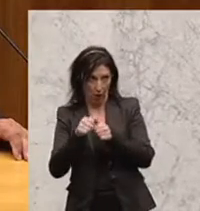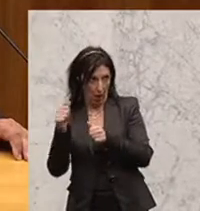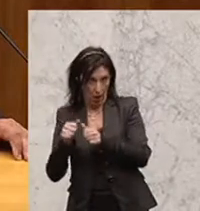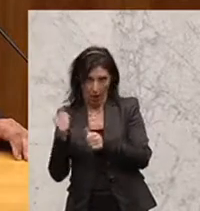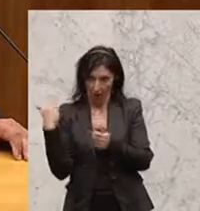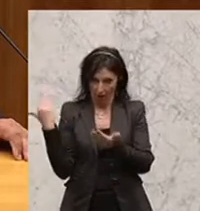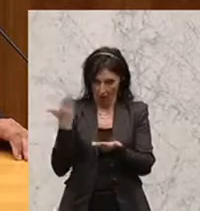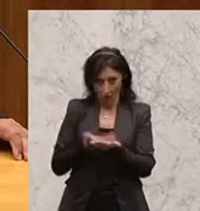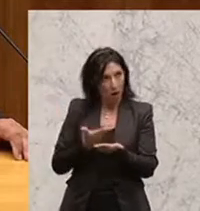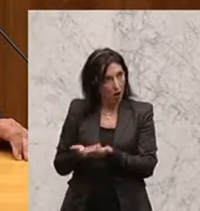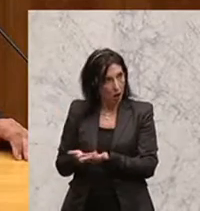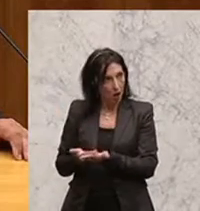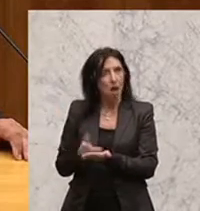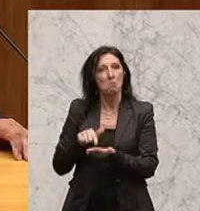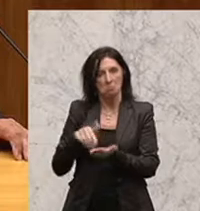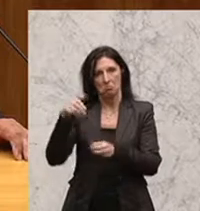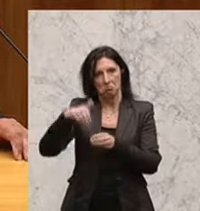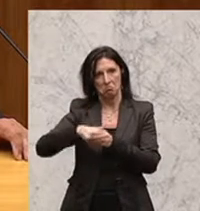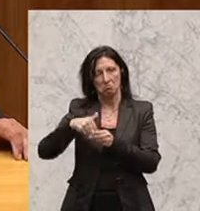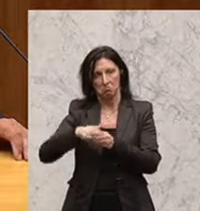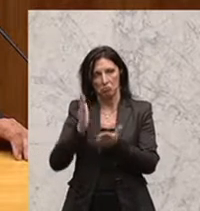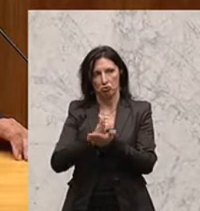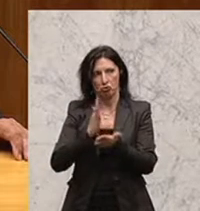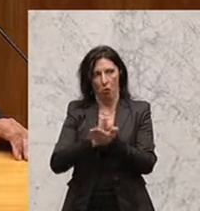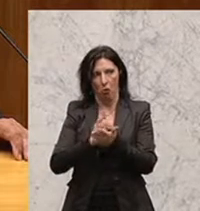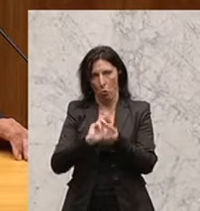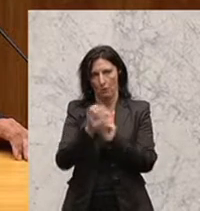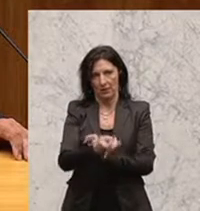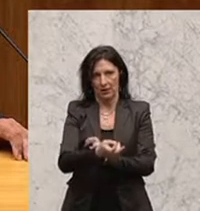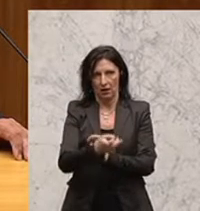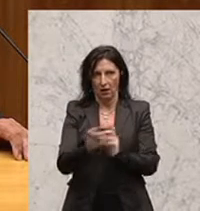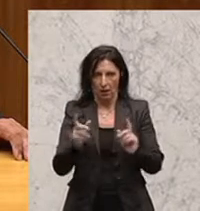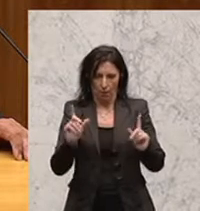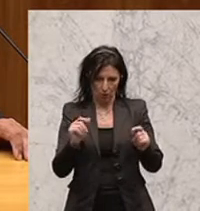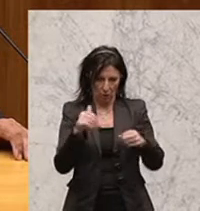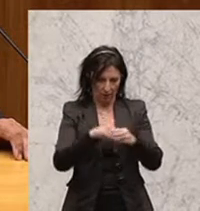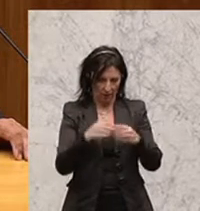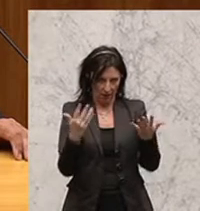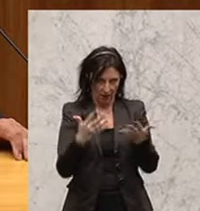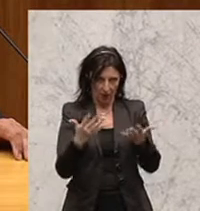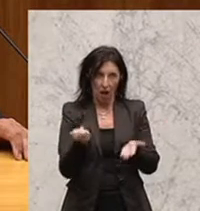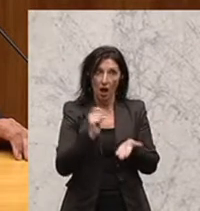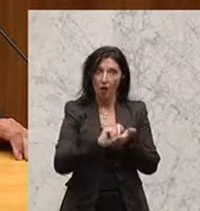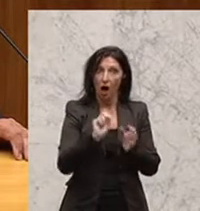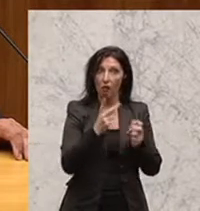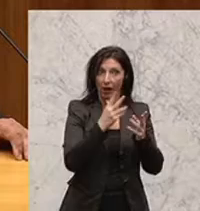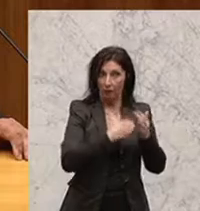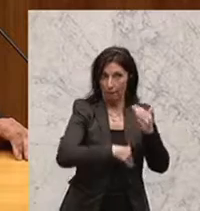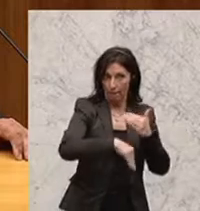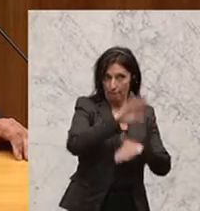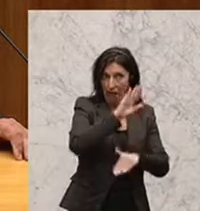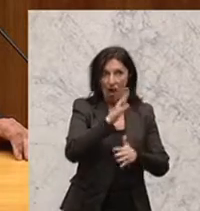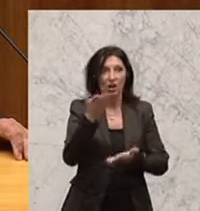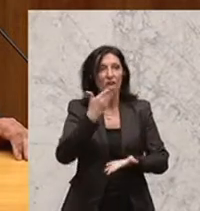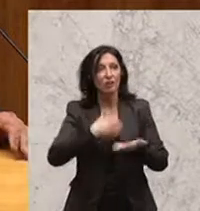wurden, zeigen hier in diese Richtung. Sie erhöht die Kaufkraft, stärkt die Wirtschaft und bringt Arbeitsplätze. Und